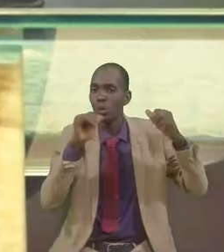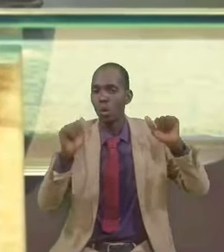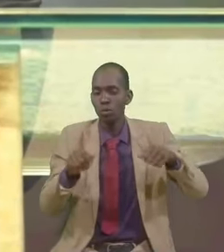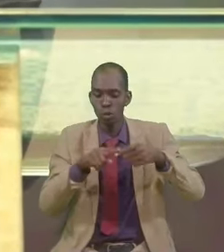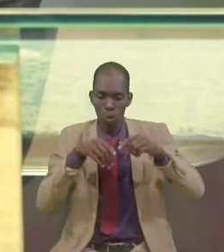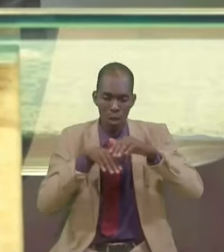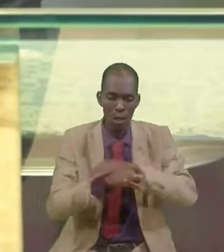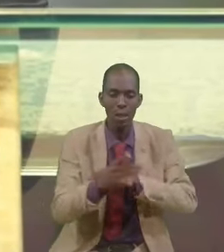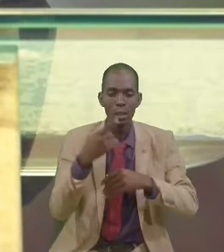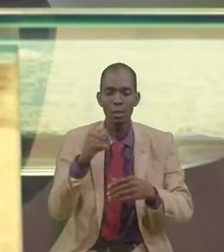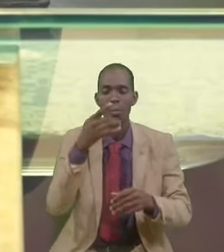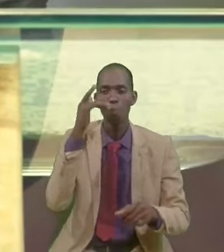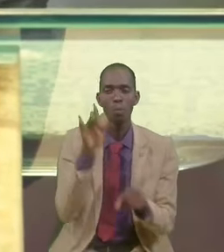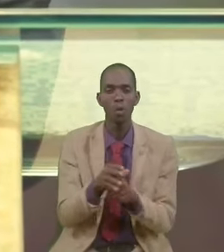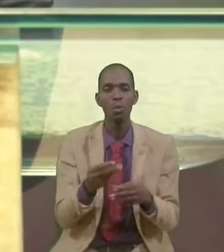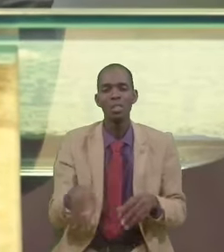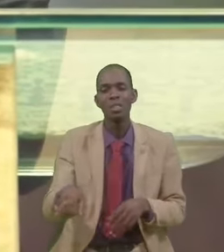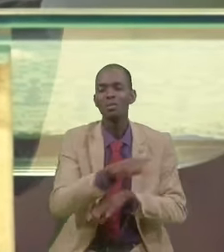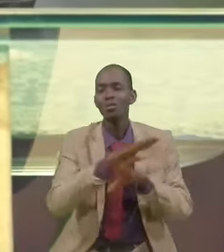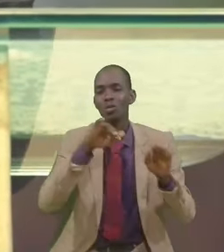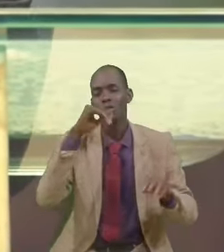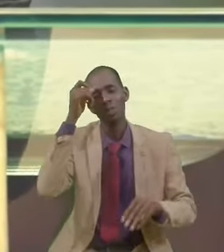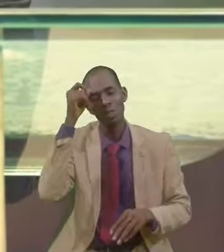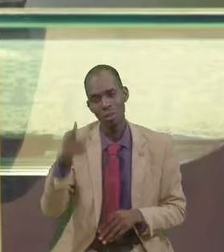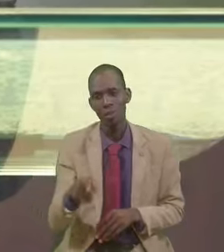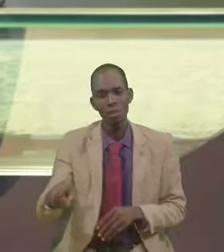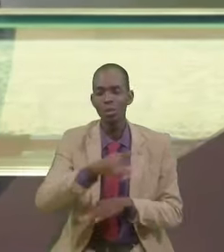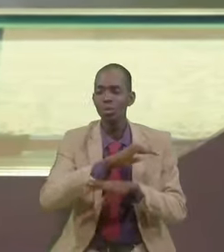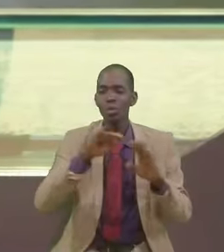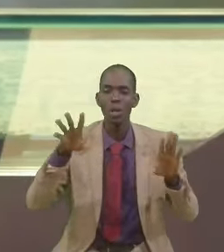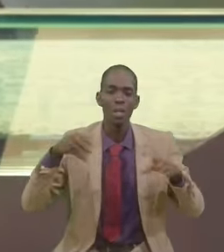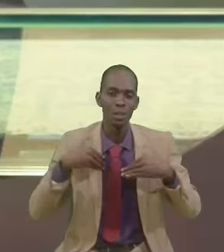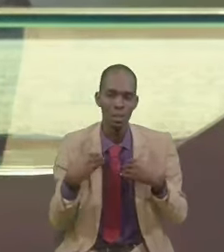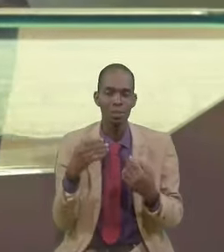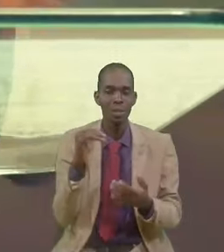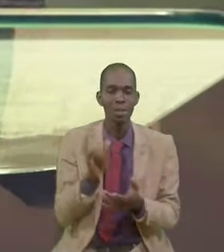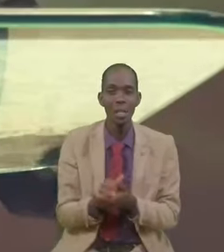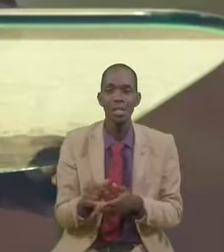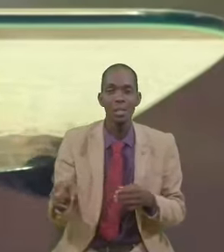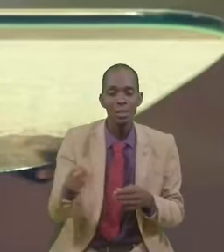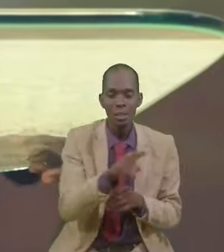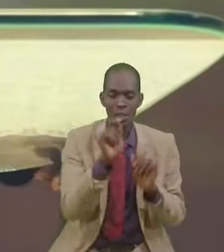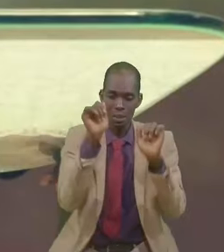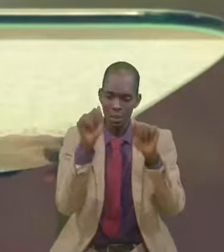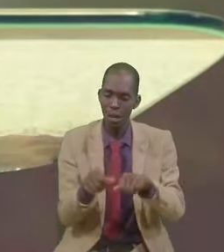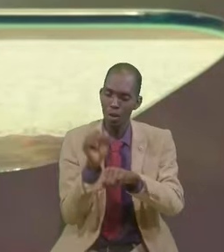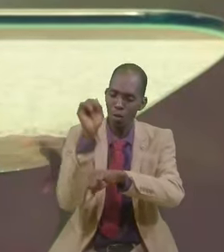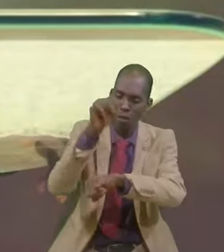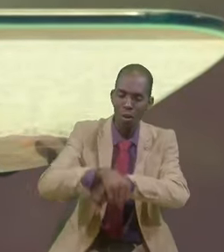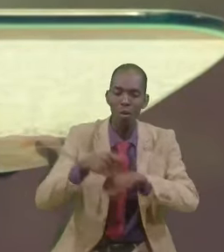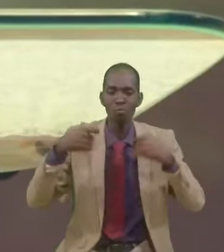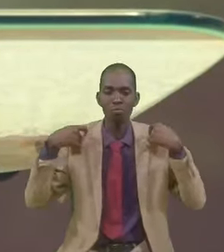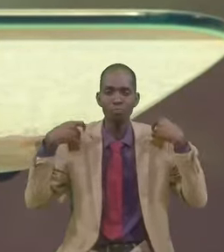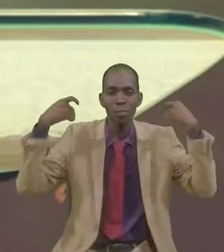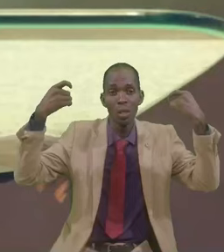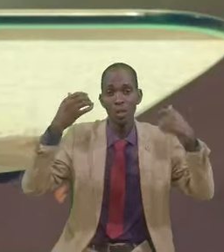dans la terre promise. Ils n'ont pas compris. Ils n'ont pas accepté qu'ils vont vaincre les géants.